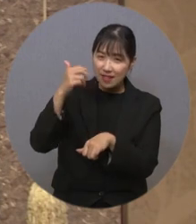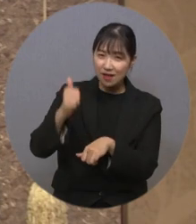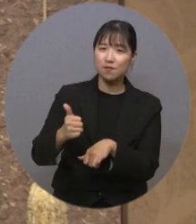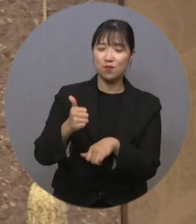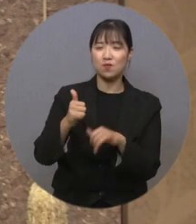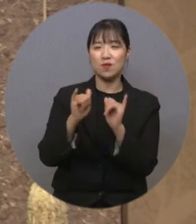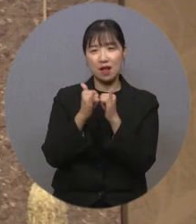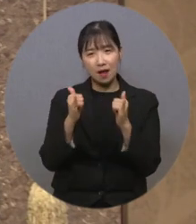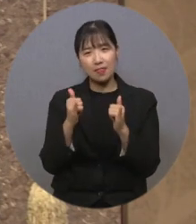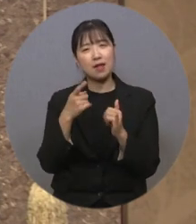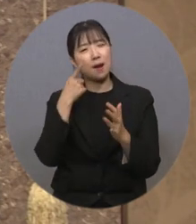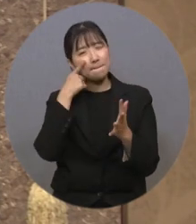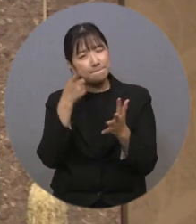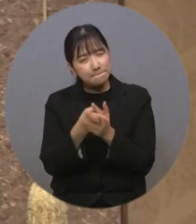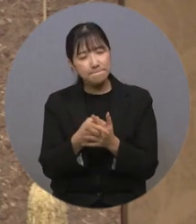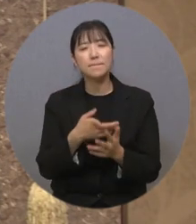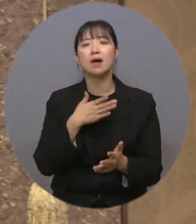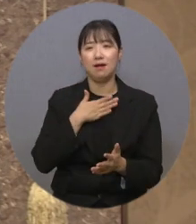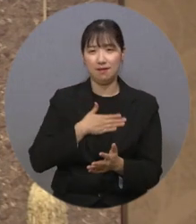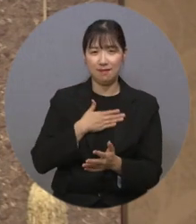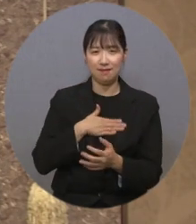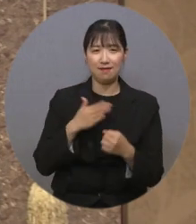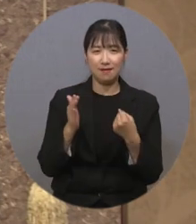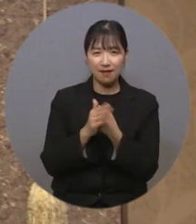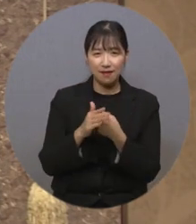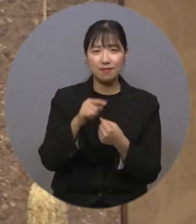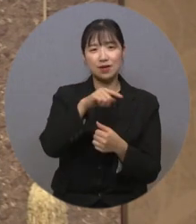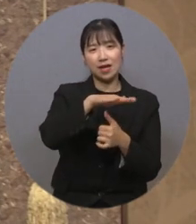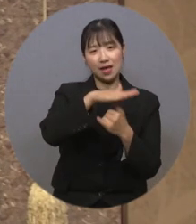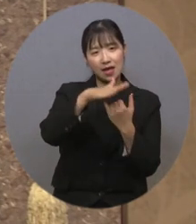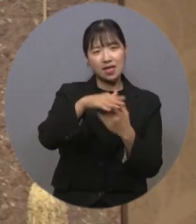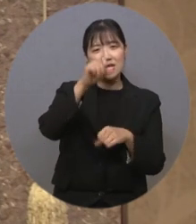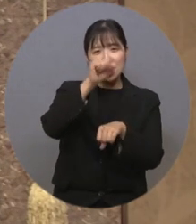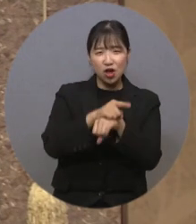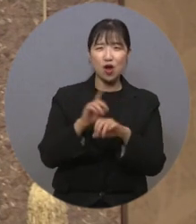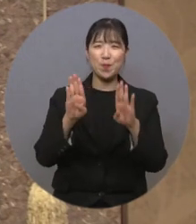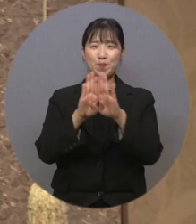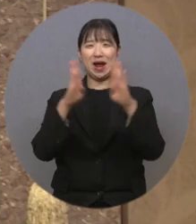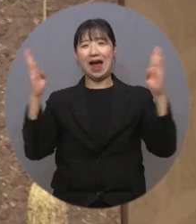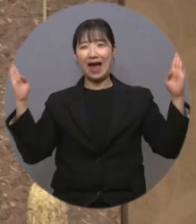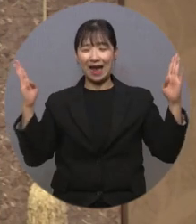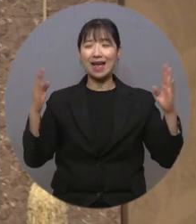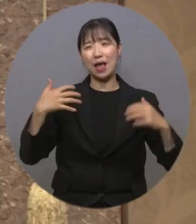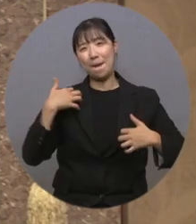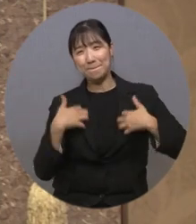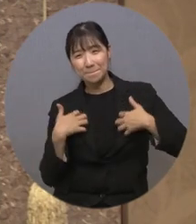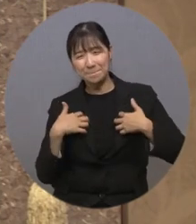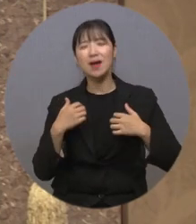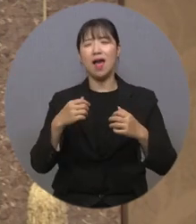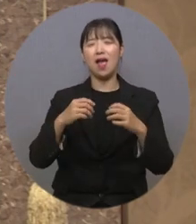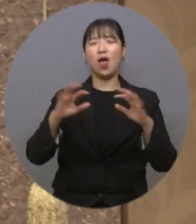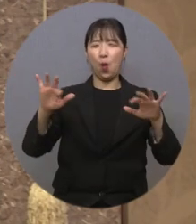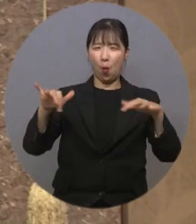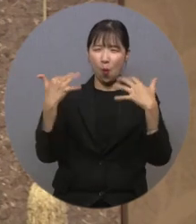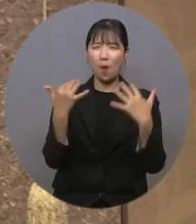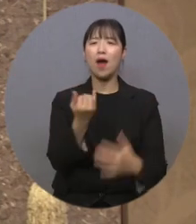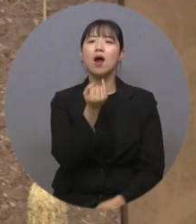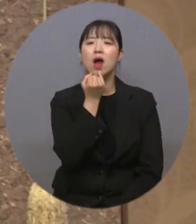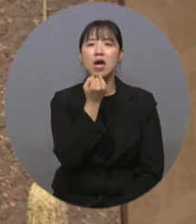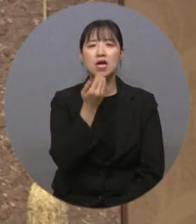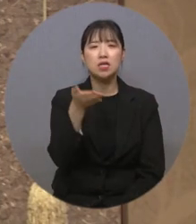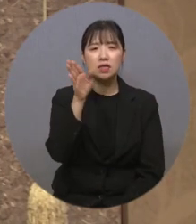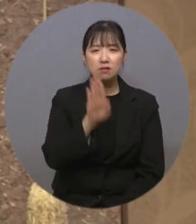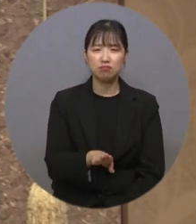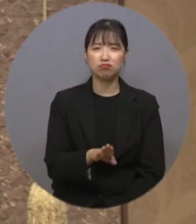주변 분들은 잘 파악을 해서 네. 아이의 성격이 개방적이고 밝다면은 공개적으로 할 수도 있겠지만은 예.